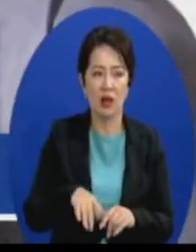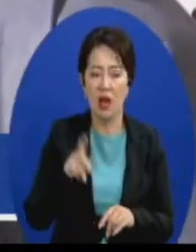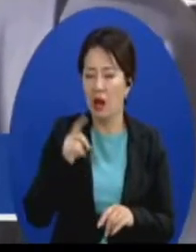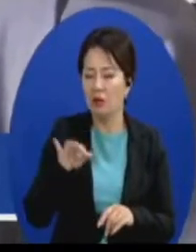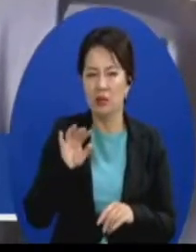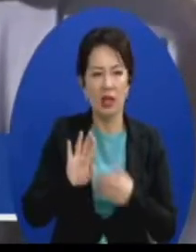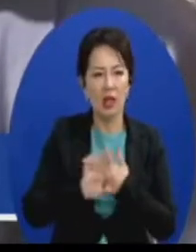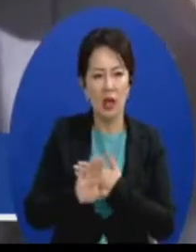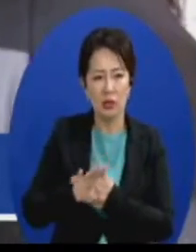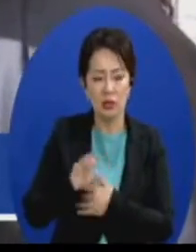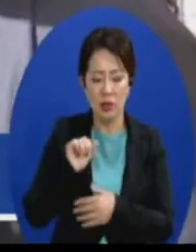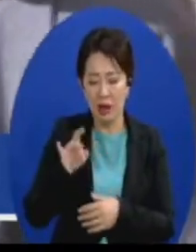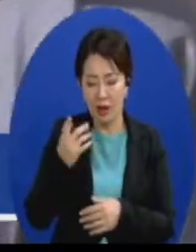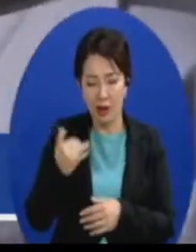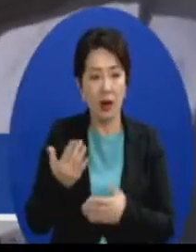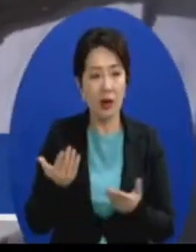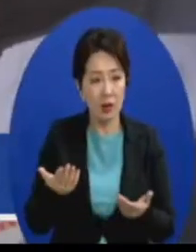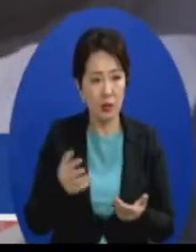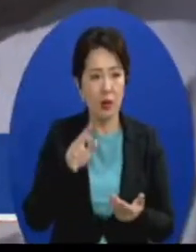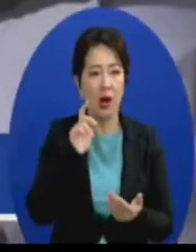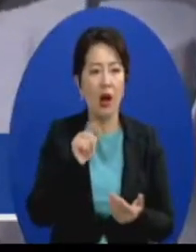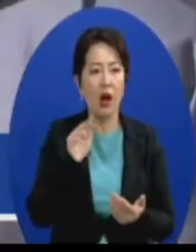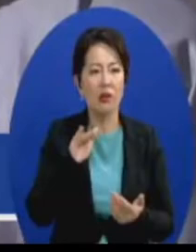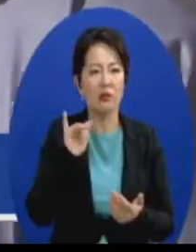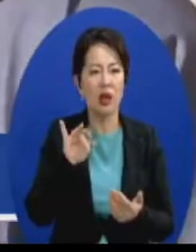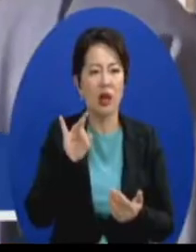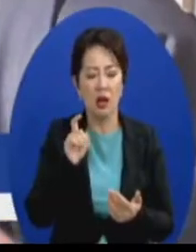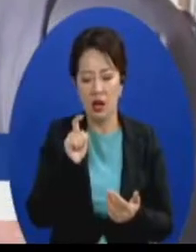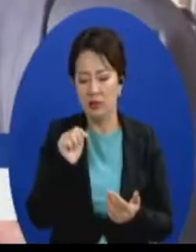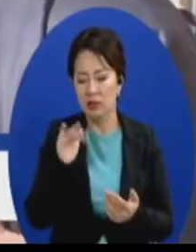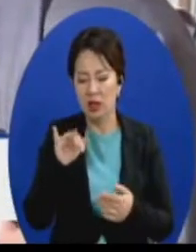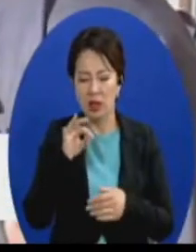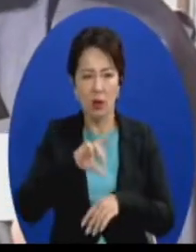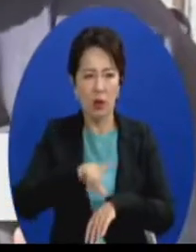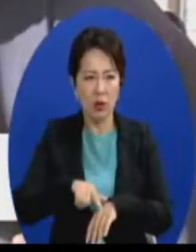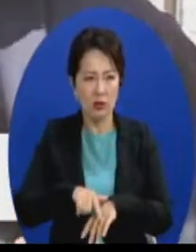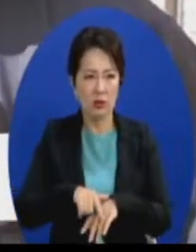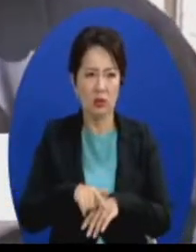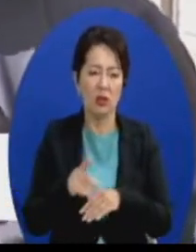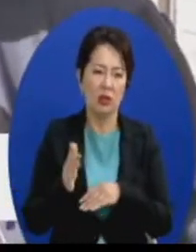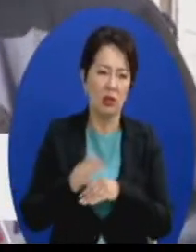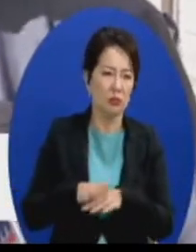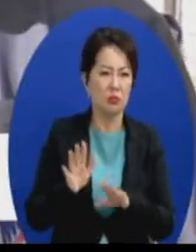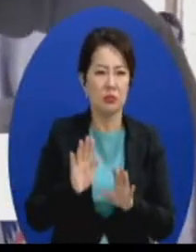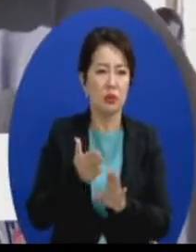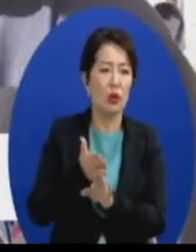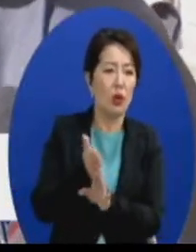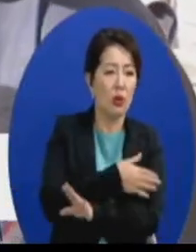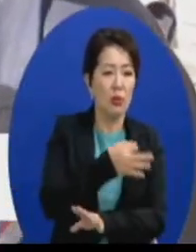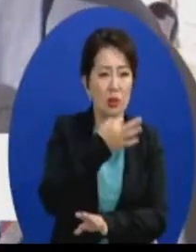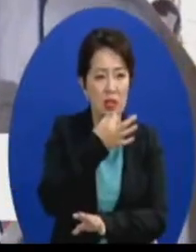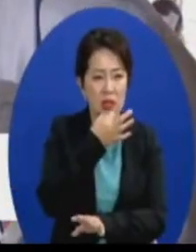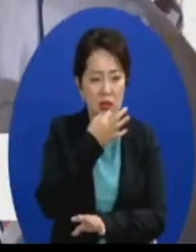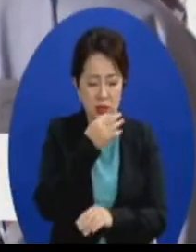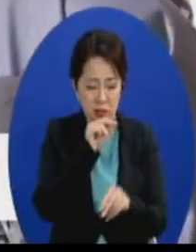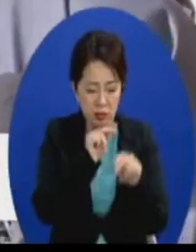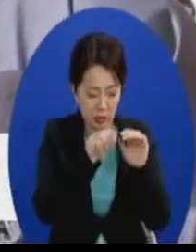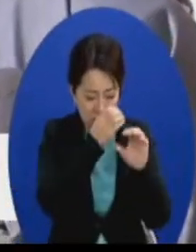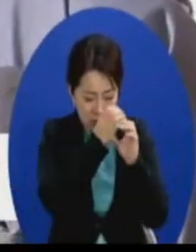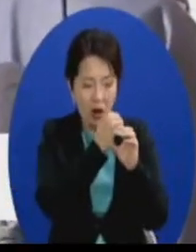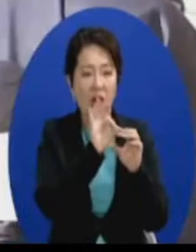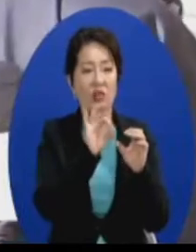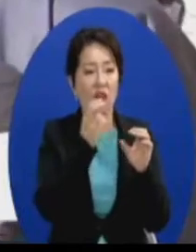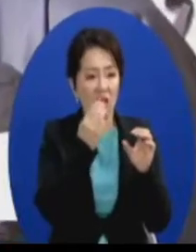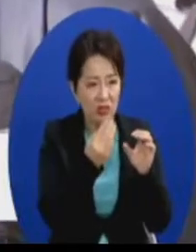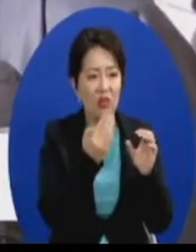байна. Тэгээд нөгөө хавдрыг одоо хоцорсон хойноо ягаад их зардал гаргаад амь нас эрсдэг биш. Эрт илрүүлгийнх нь үед